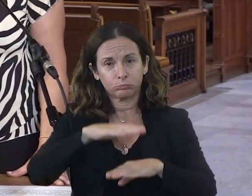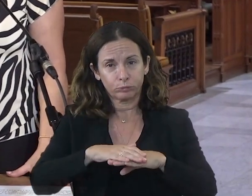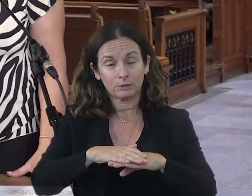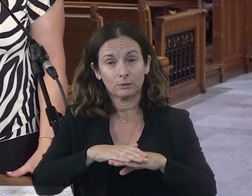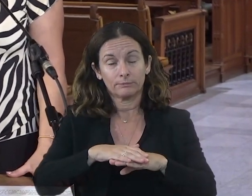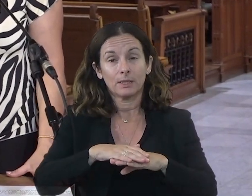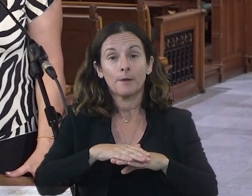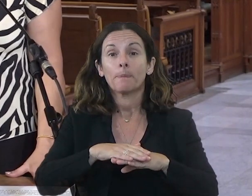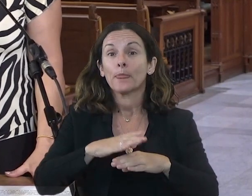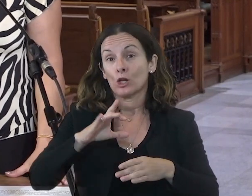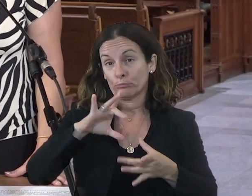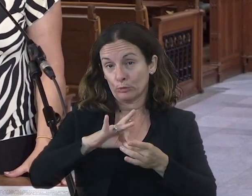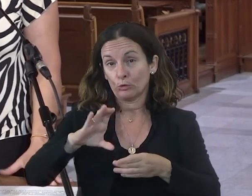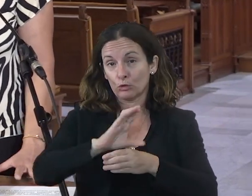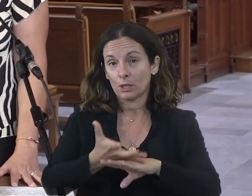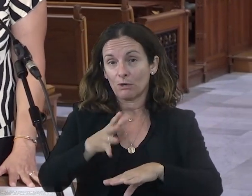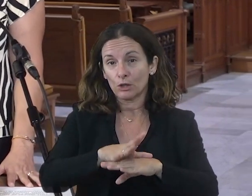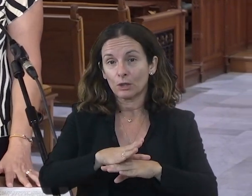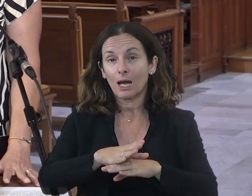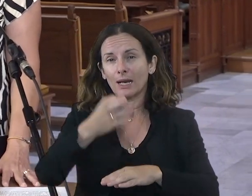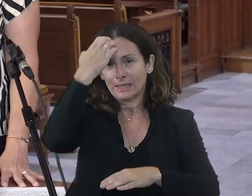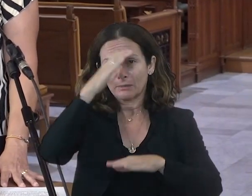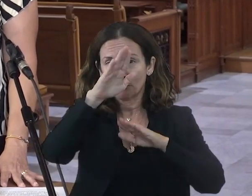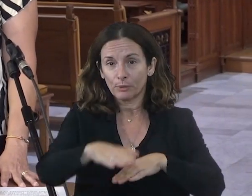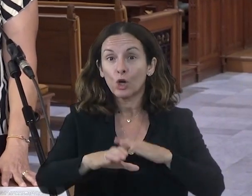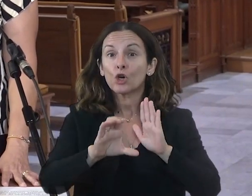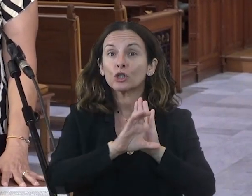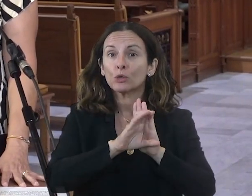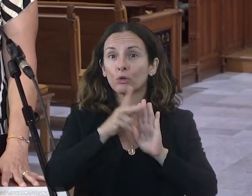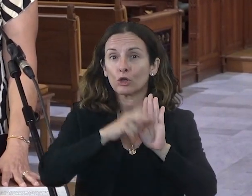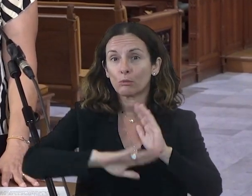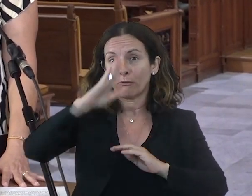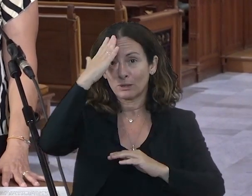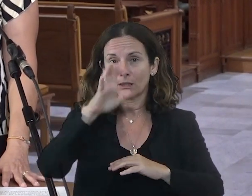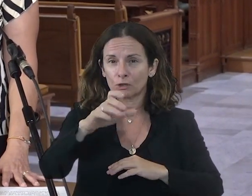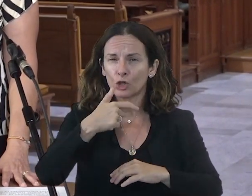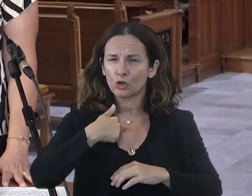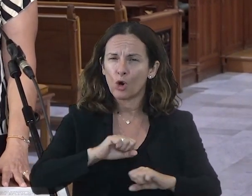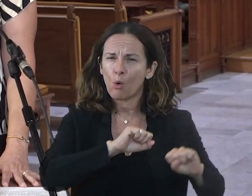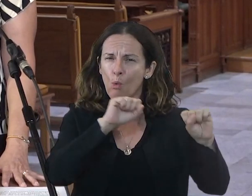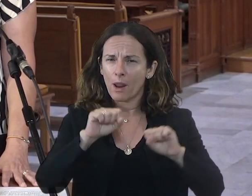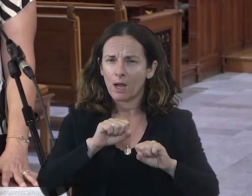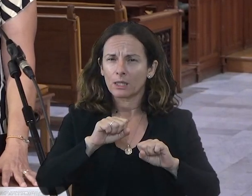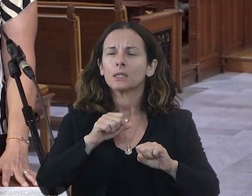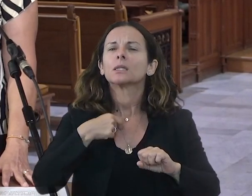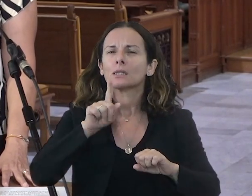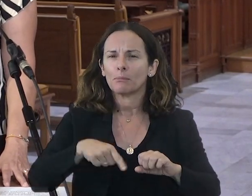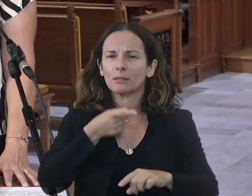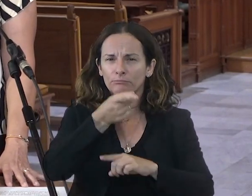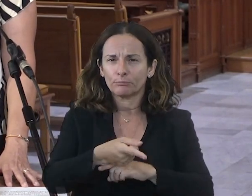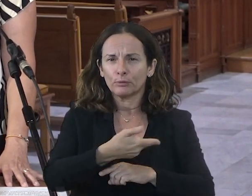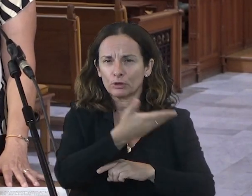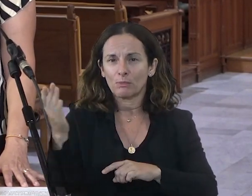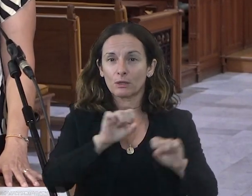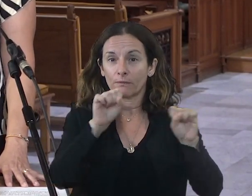i Desenvolupament Local del Consell Insular de Mallorca, en lleialtat al rei i guardar i fer guardar la Constitució com a norma